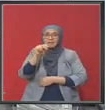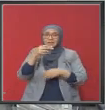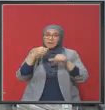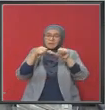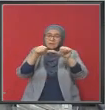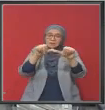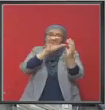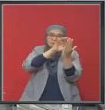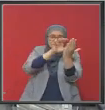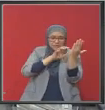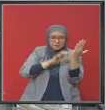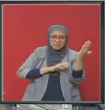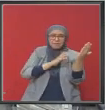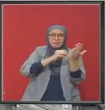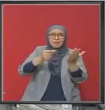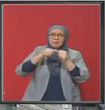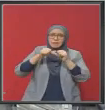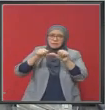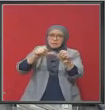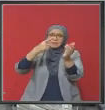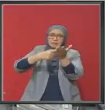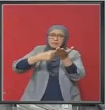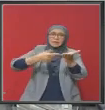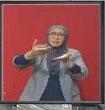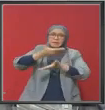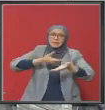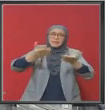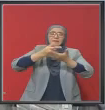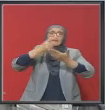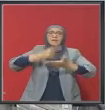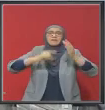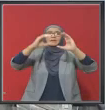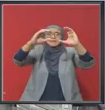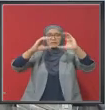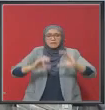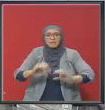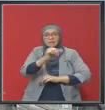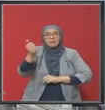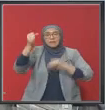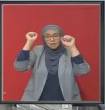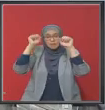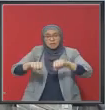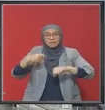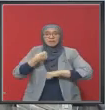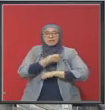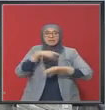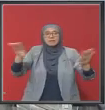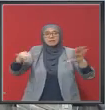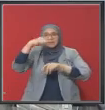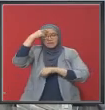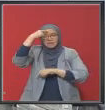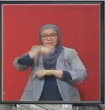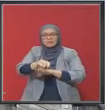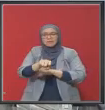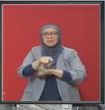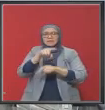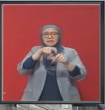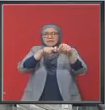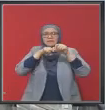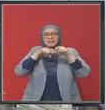merangkai dan berbincang Apakah a cabe cari lain yang boleh kita lakukan a untuk